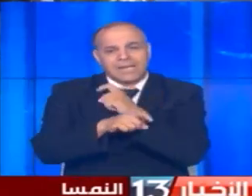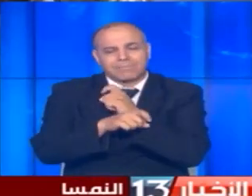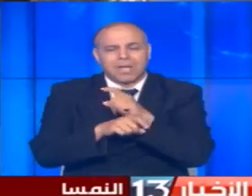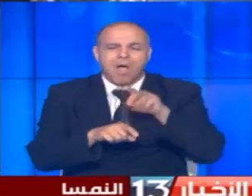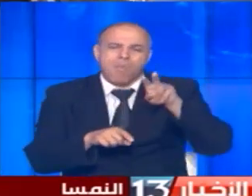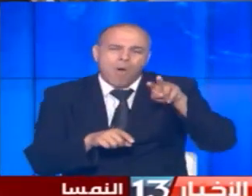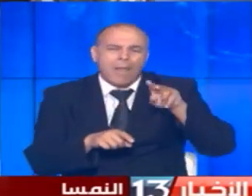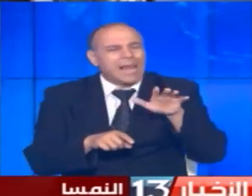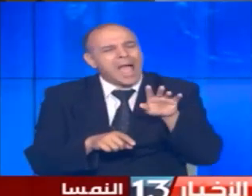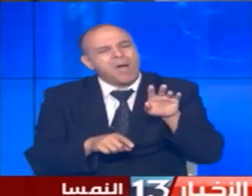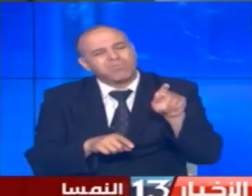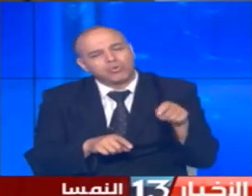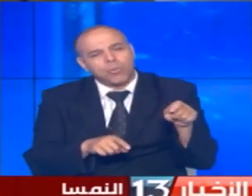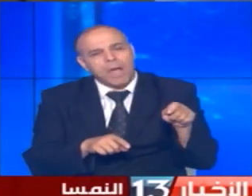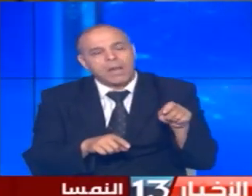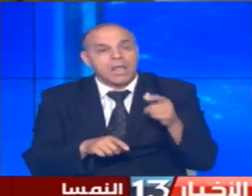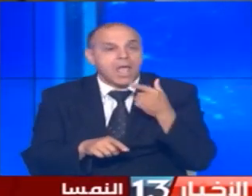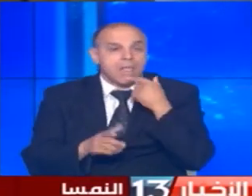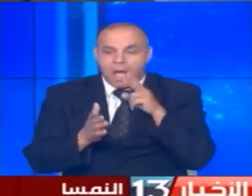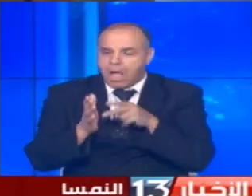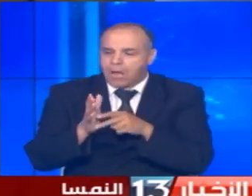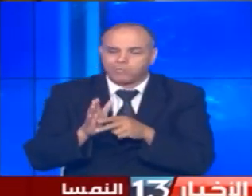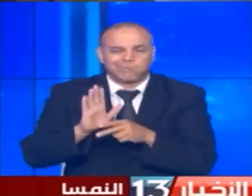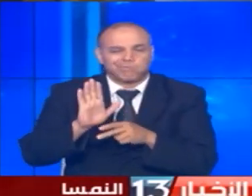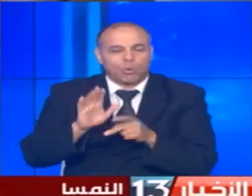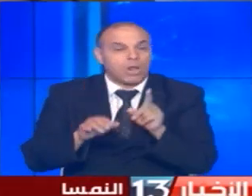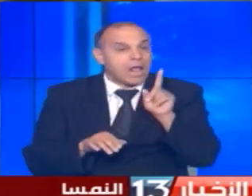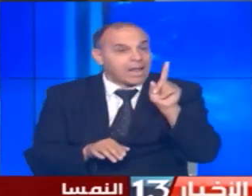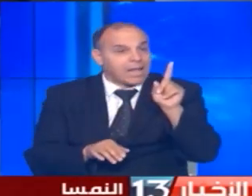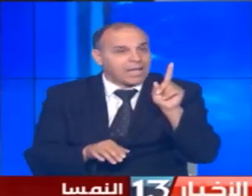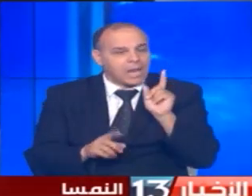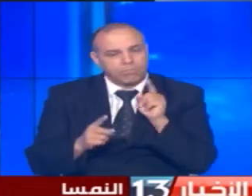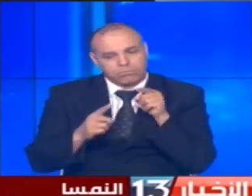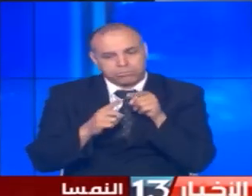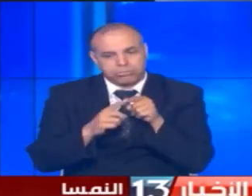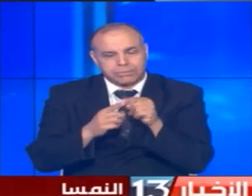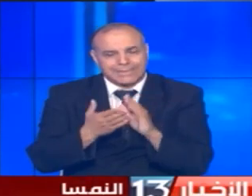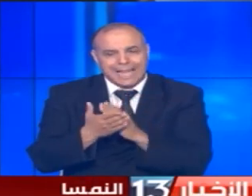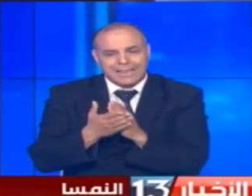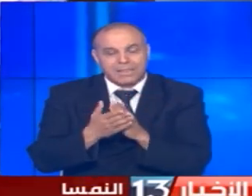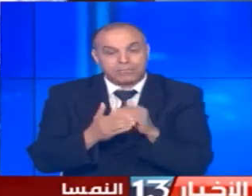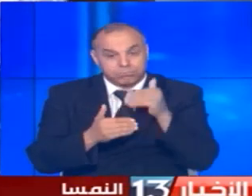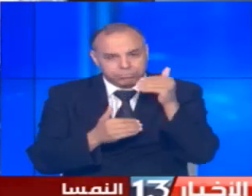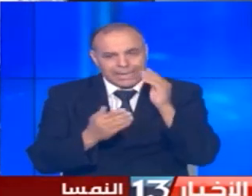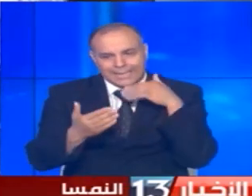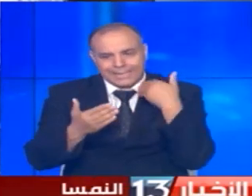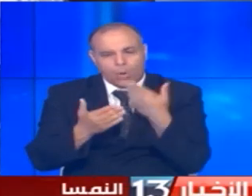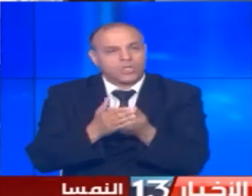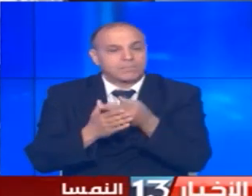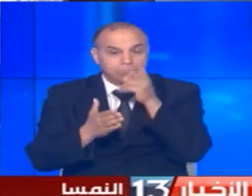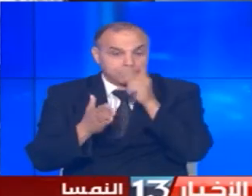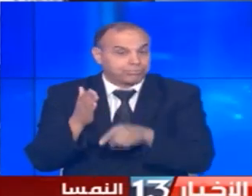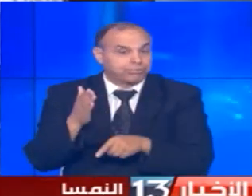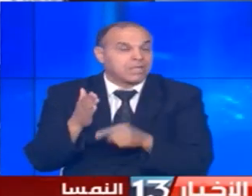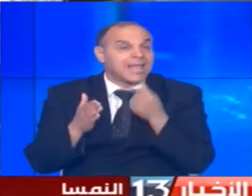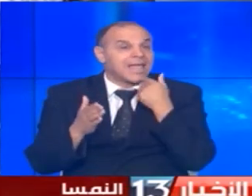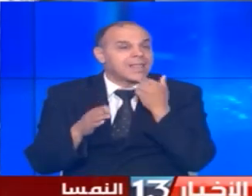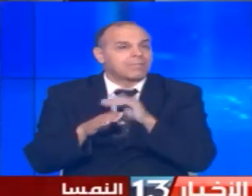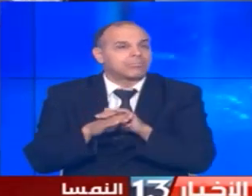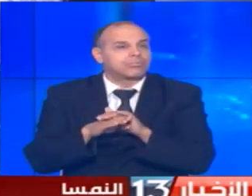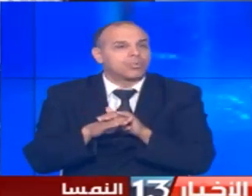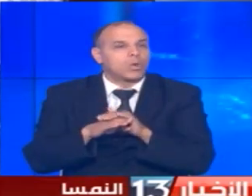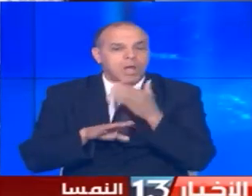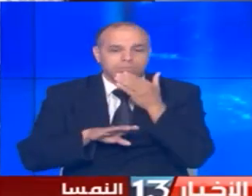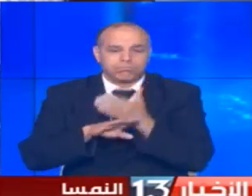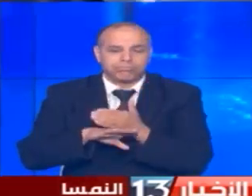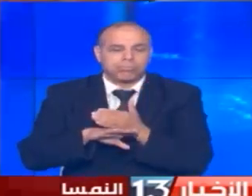لا ينتظر منها صدور أي قرارات، لكنها تهدف إلى تمهيد الطريق للتوصل إلى اتفاق تتقاسم فيه